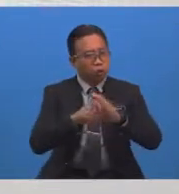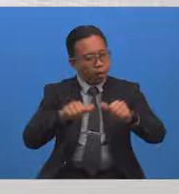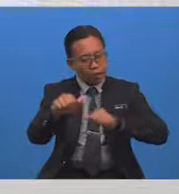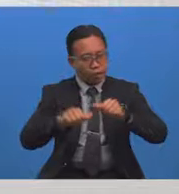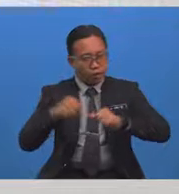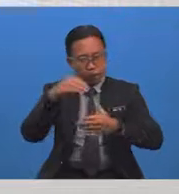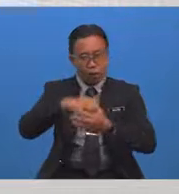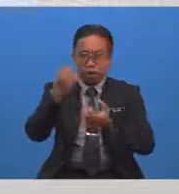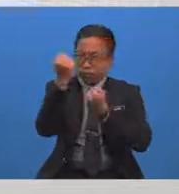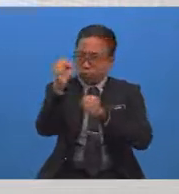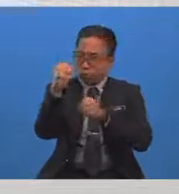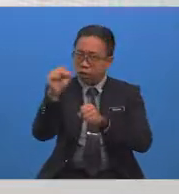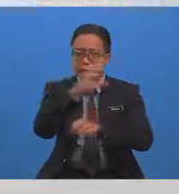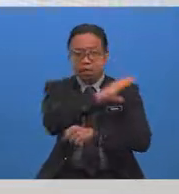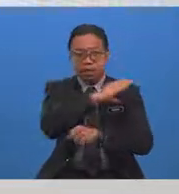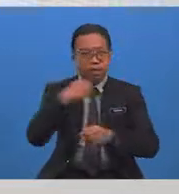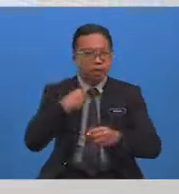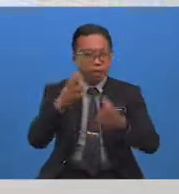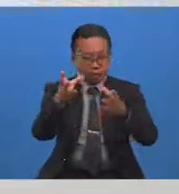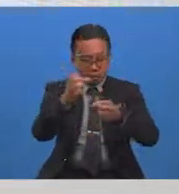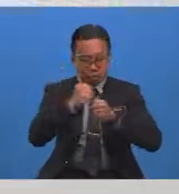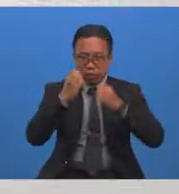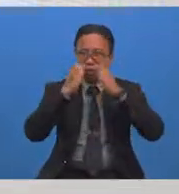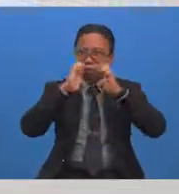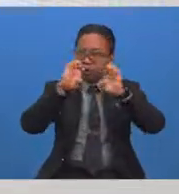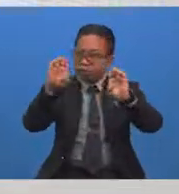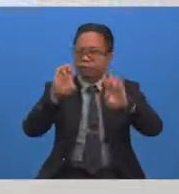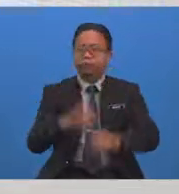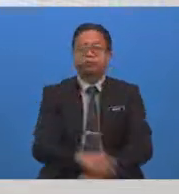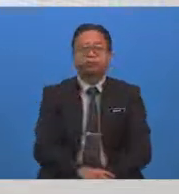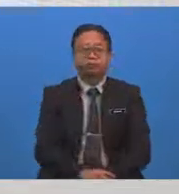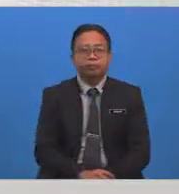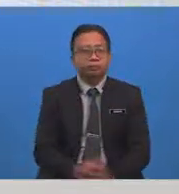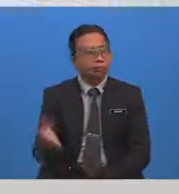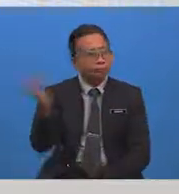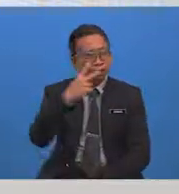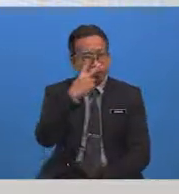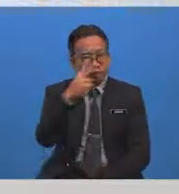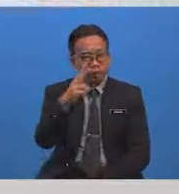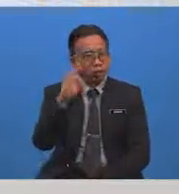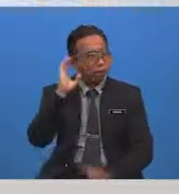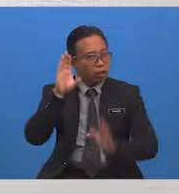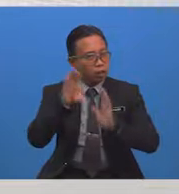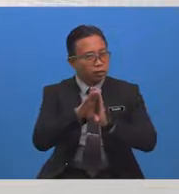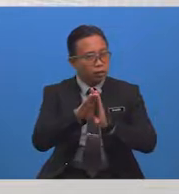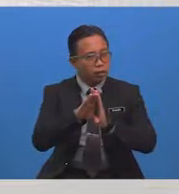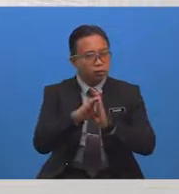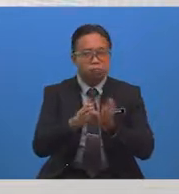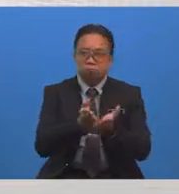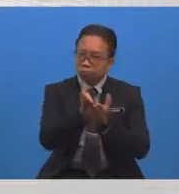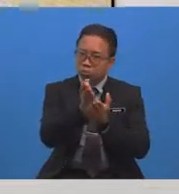aktif dalam sukan dan mencapai kecemerlangan murid-murid Mari kita menghayati gambar situasi